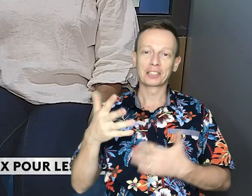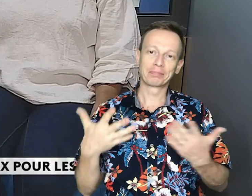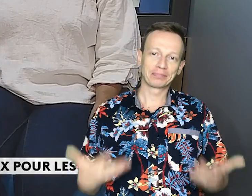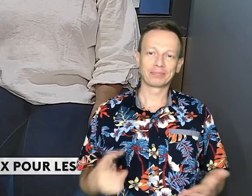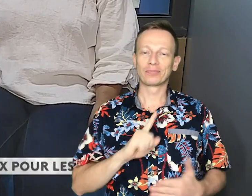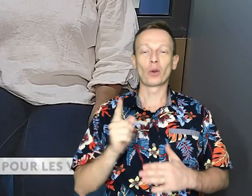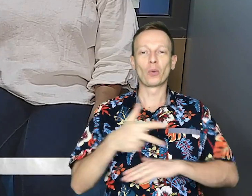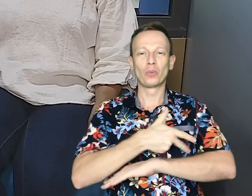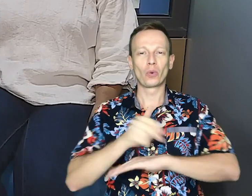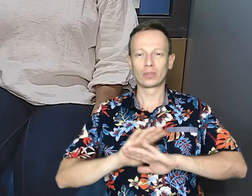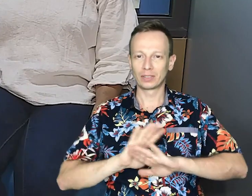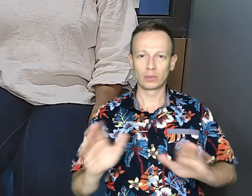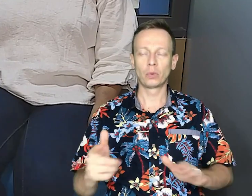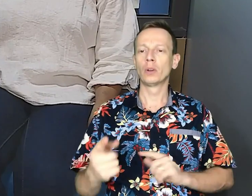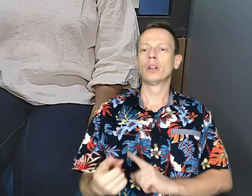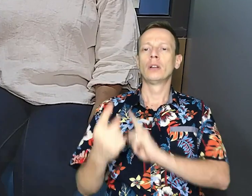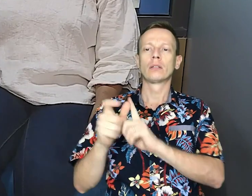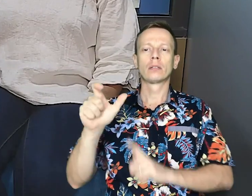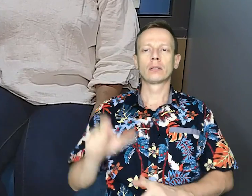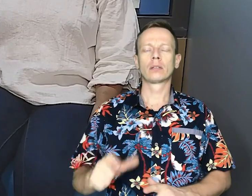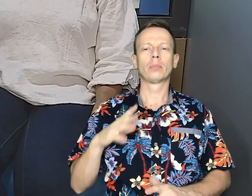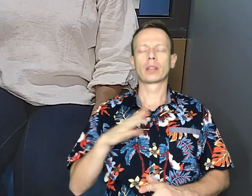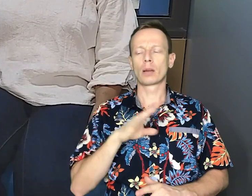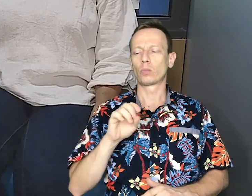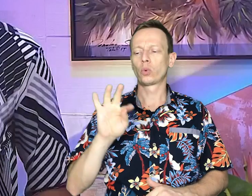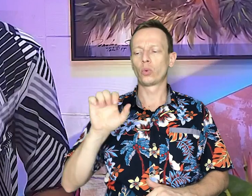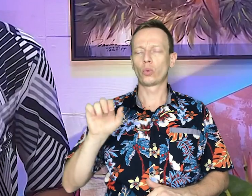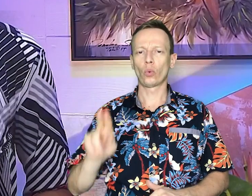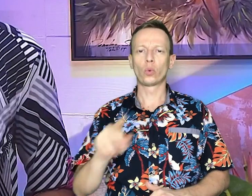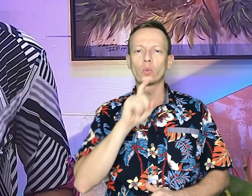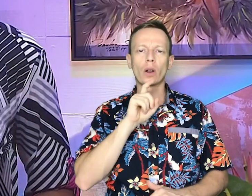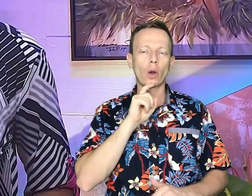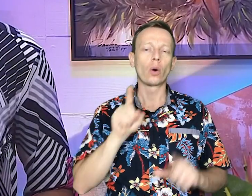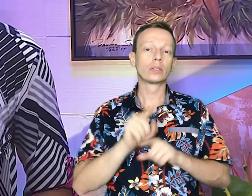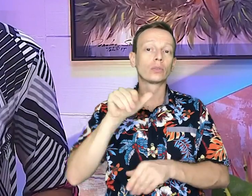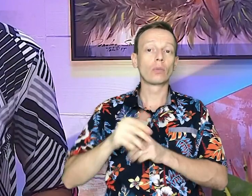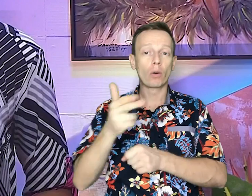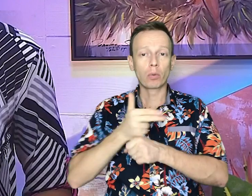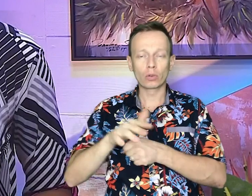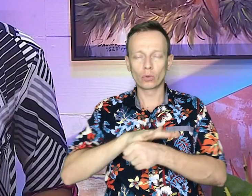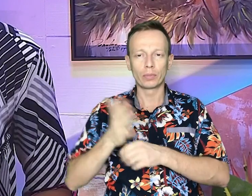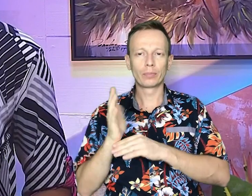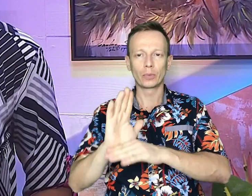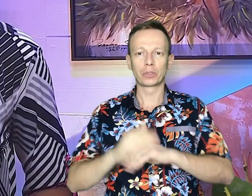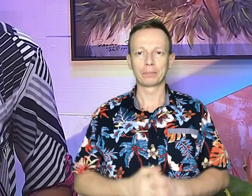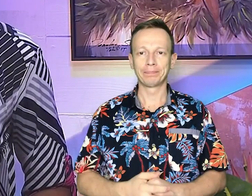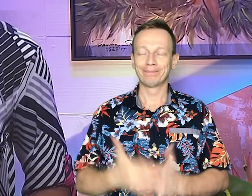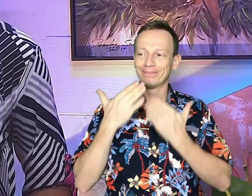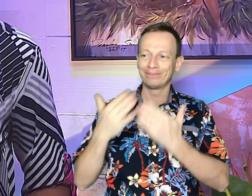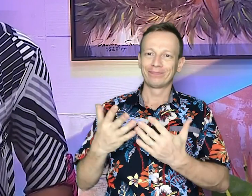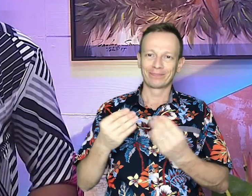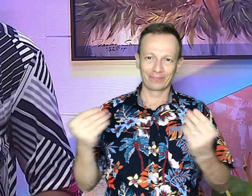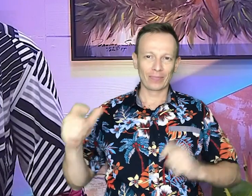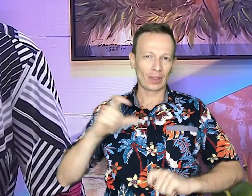rencontrer Nicole Bouteau tout à l'heure et donc reportage complet ce soir. Oui, merci beaucoup à Brigitte et Hayata. Ne partez pas les